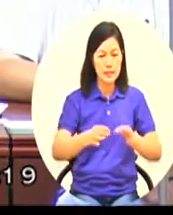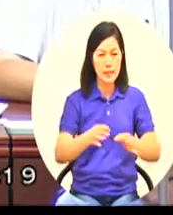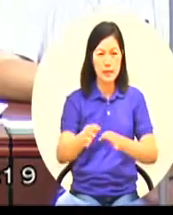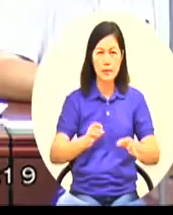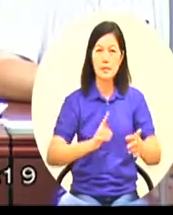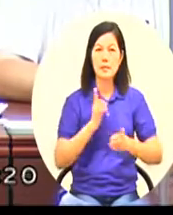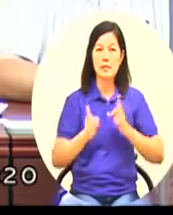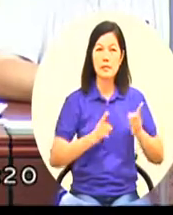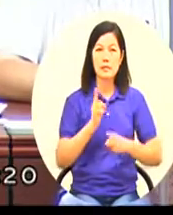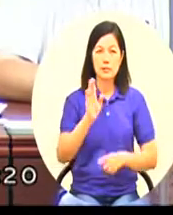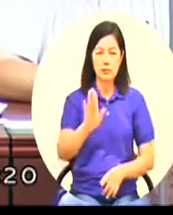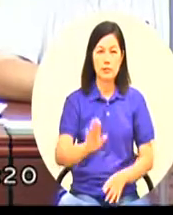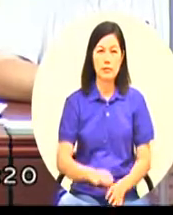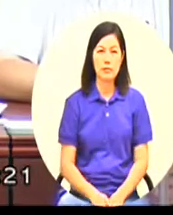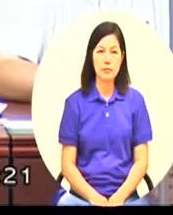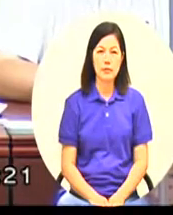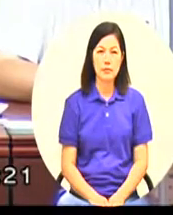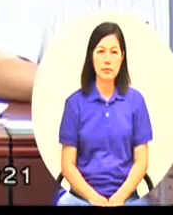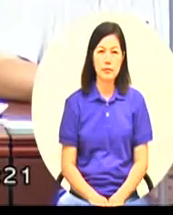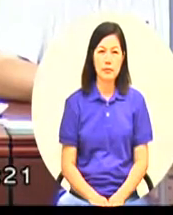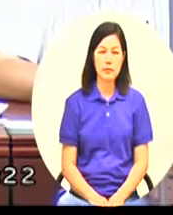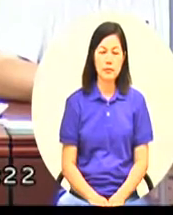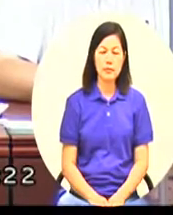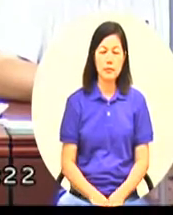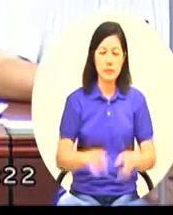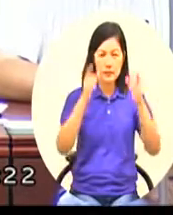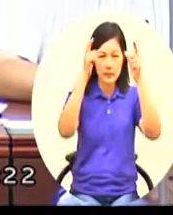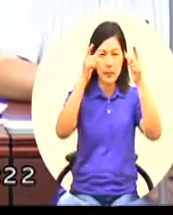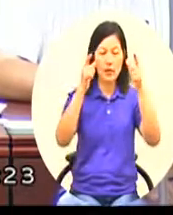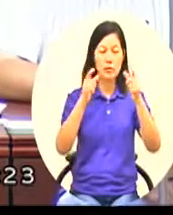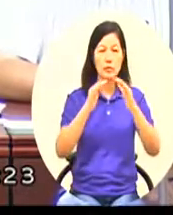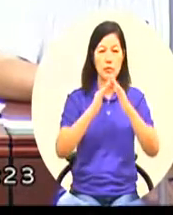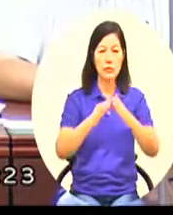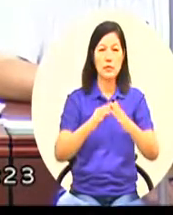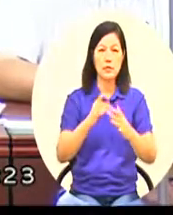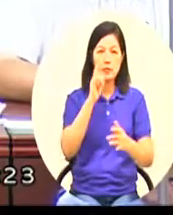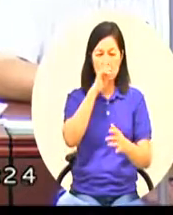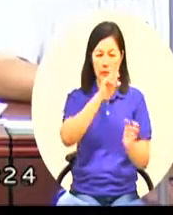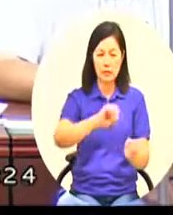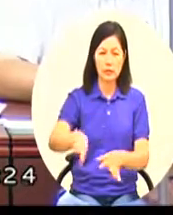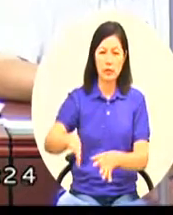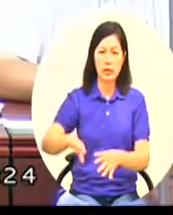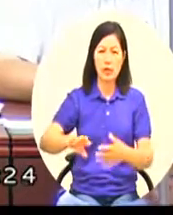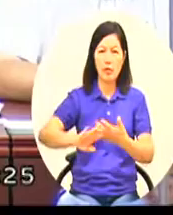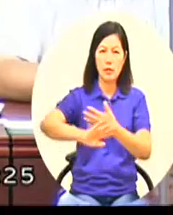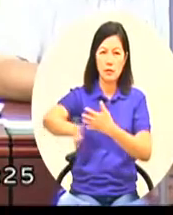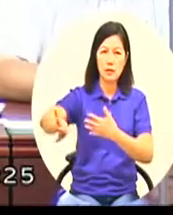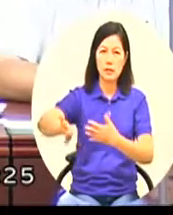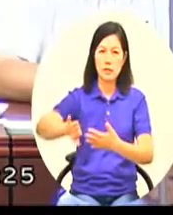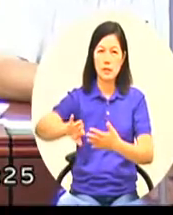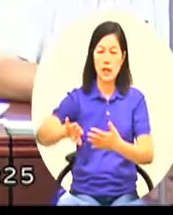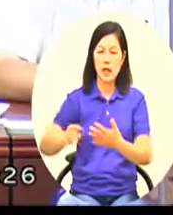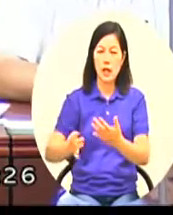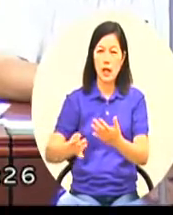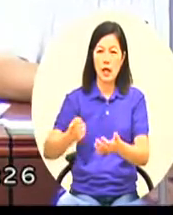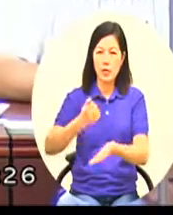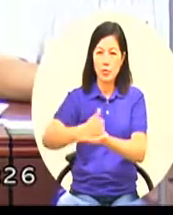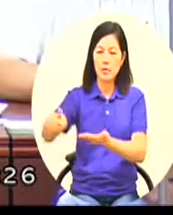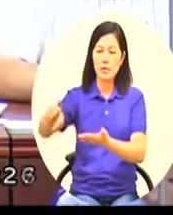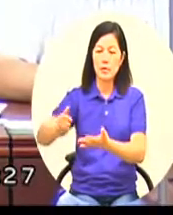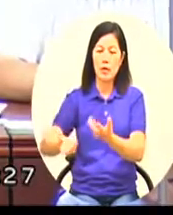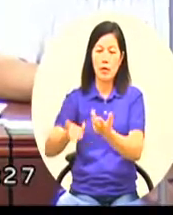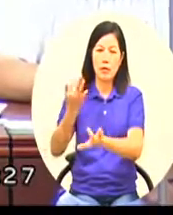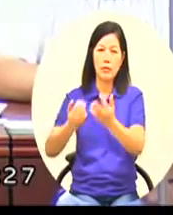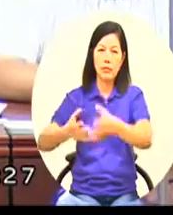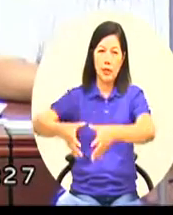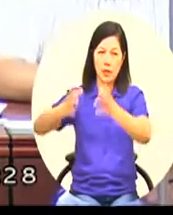的，就是说今天那个高雄的垃圾也可以去其他地方，也可以去其他的焚化炉，这个都是没有